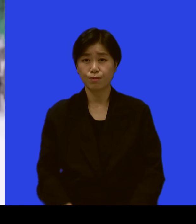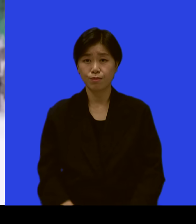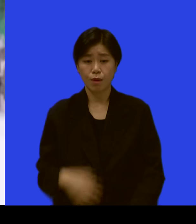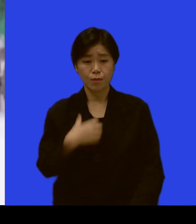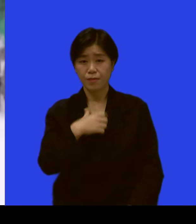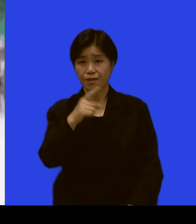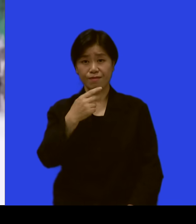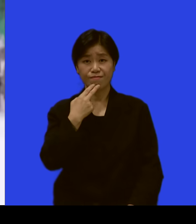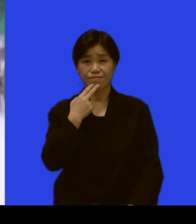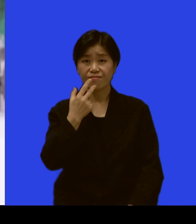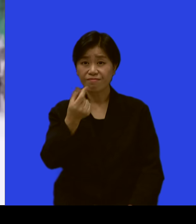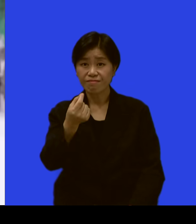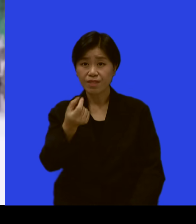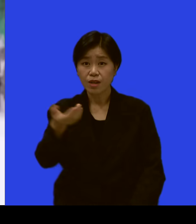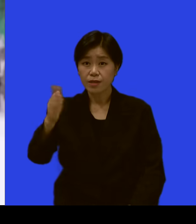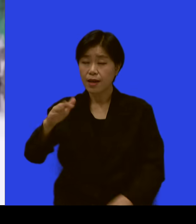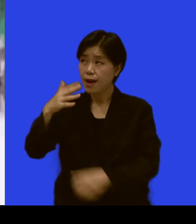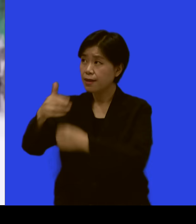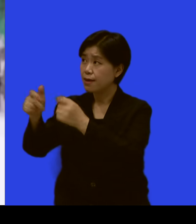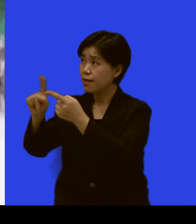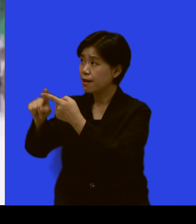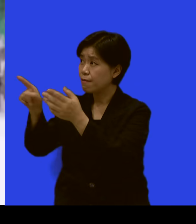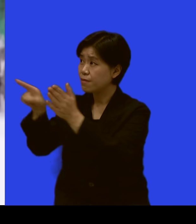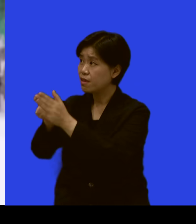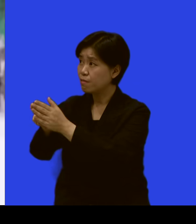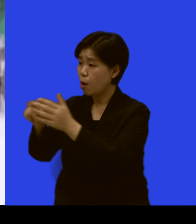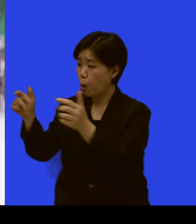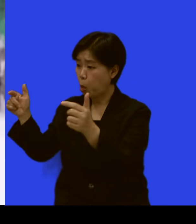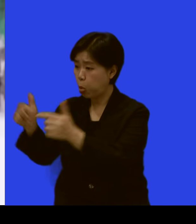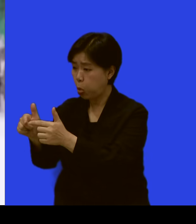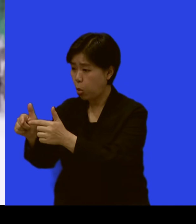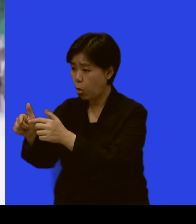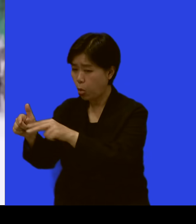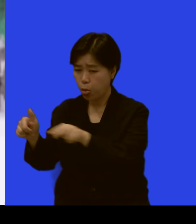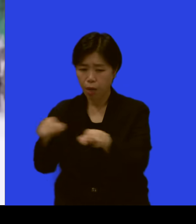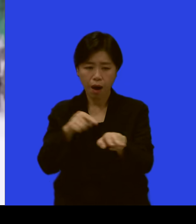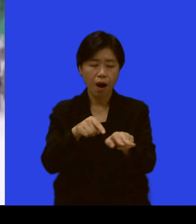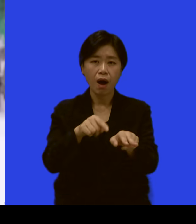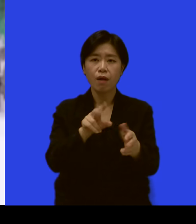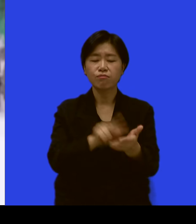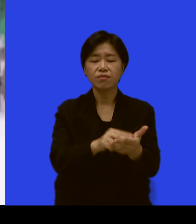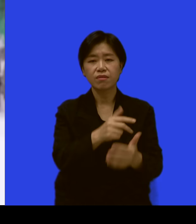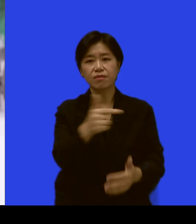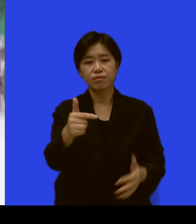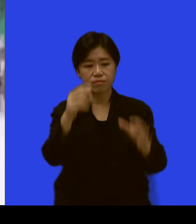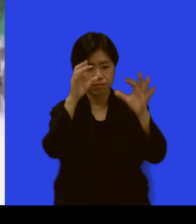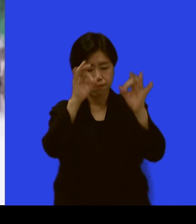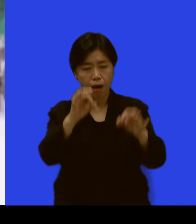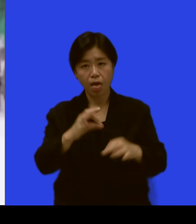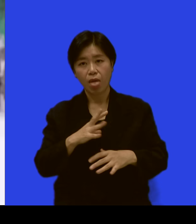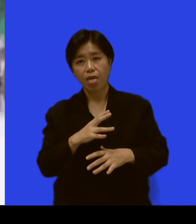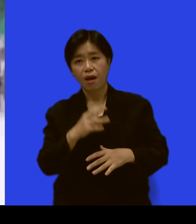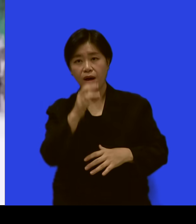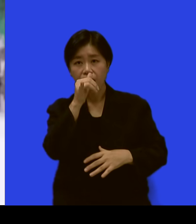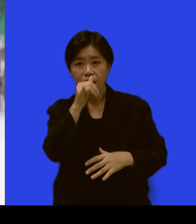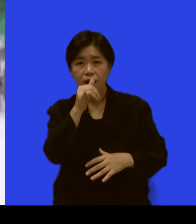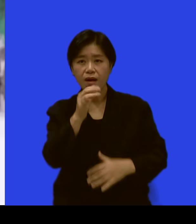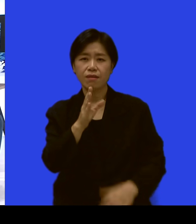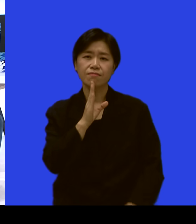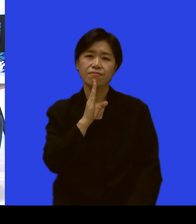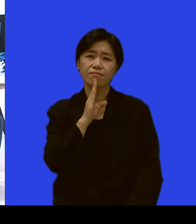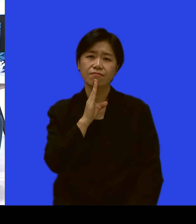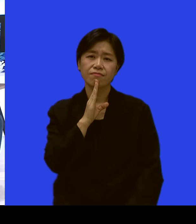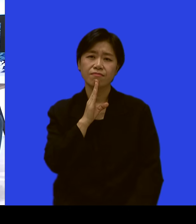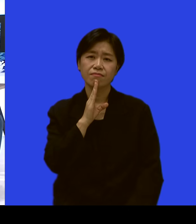염려할 이유가 없잖아요. 근데 하나님 못 믿으니까 나를 믿으니까 제가 염려하고 있는 걸 좀 깨닫게